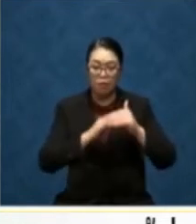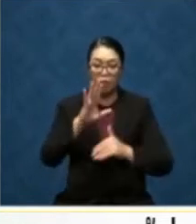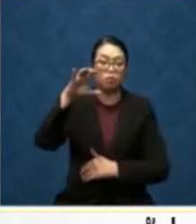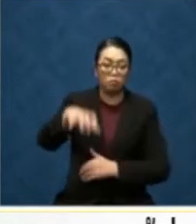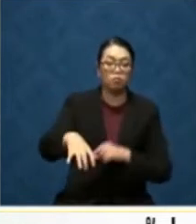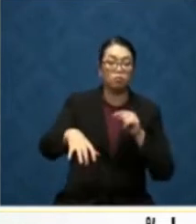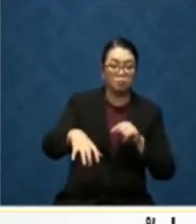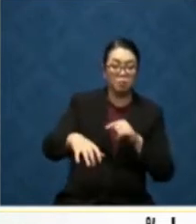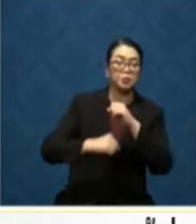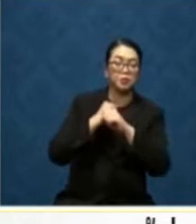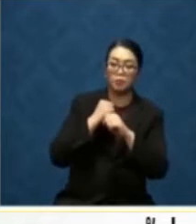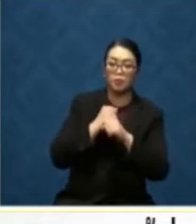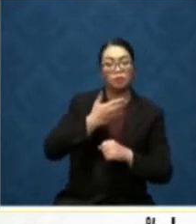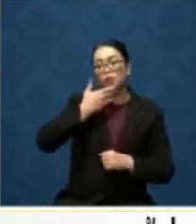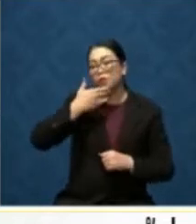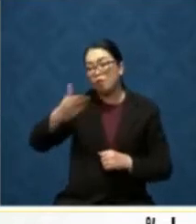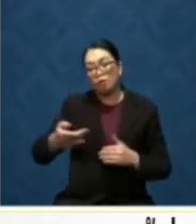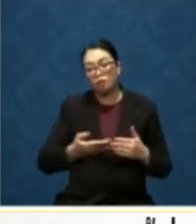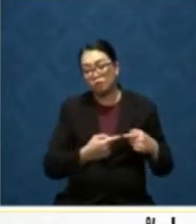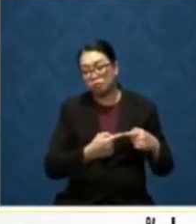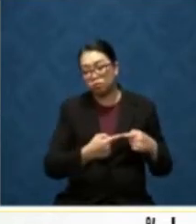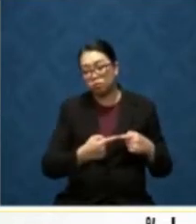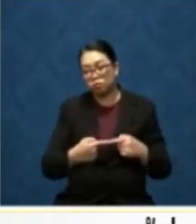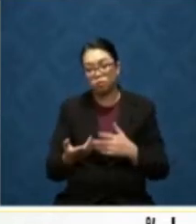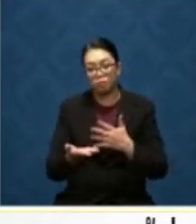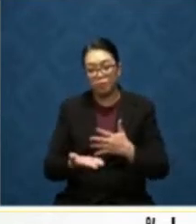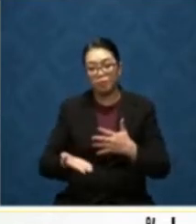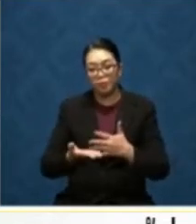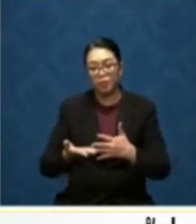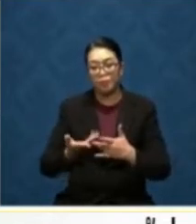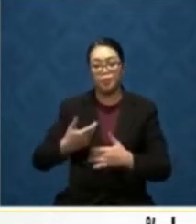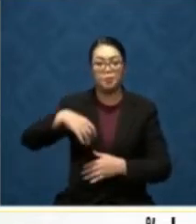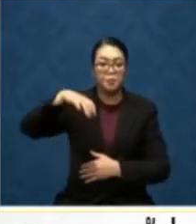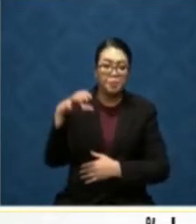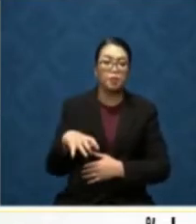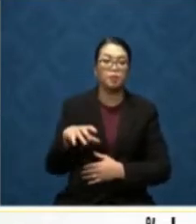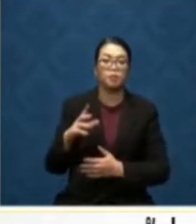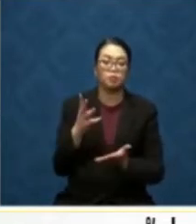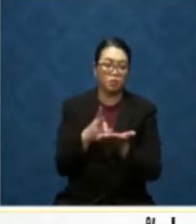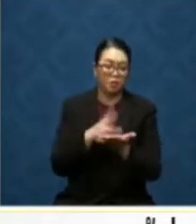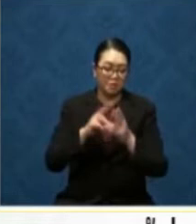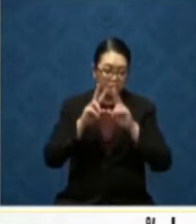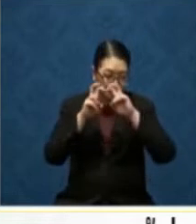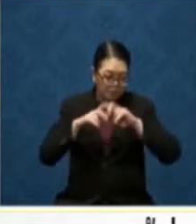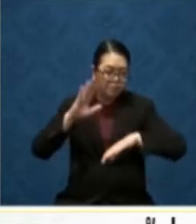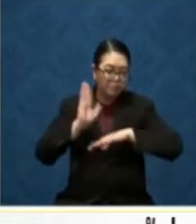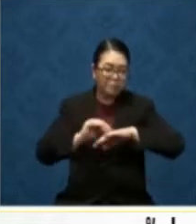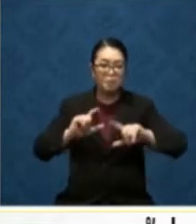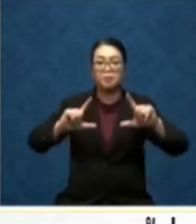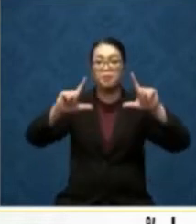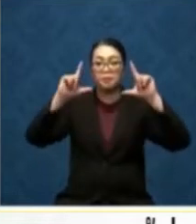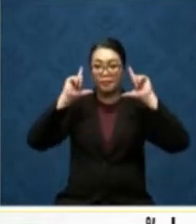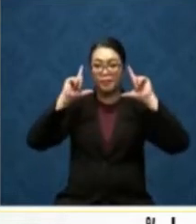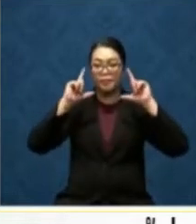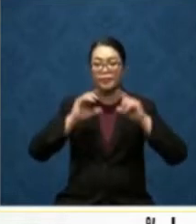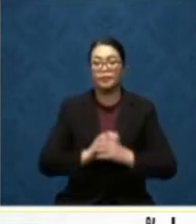าของสาบัรบัดตศึษาจุรพรที่ไดดำเดินการจนเป็สาบันวิชาการชนสูงที่มีชน